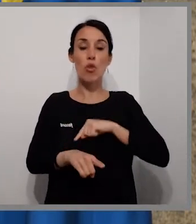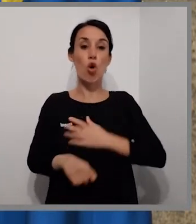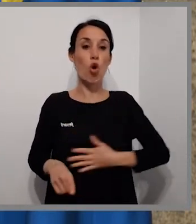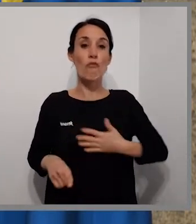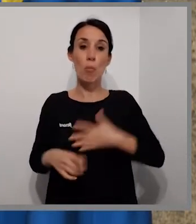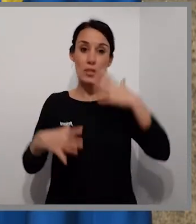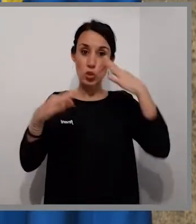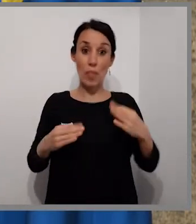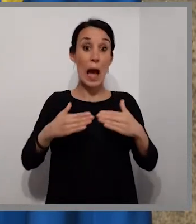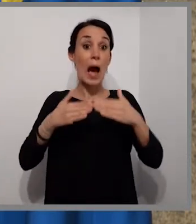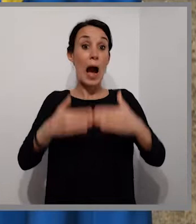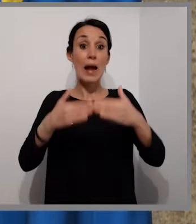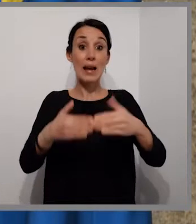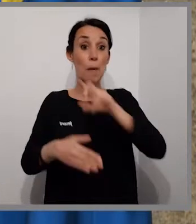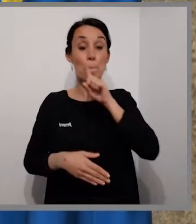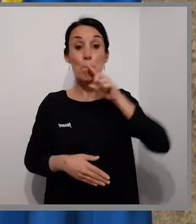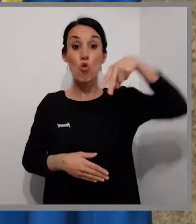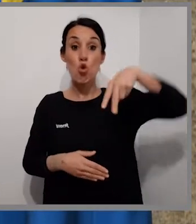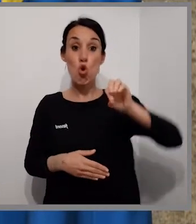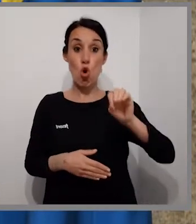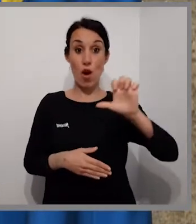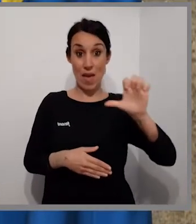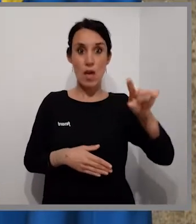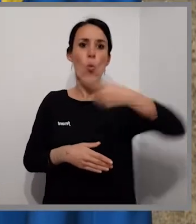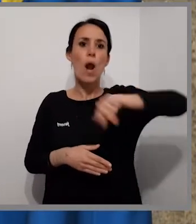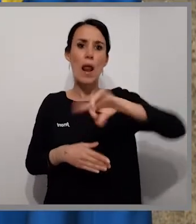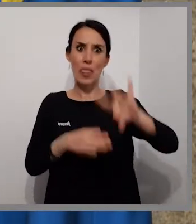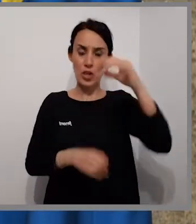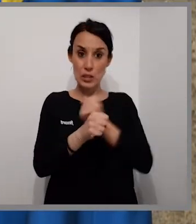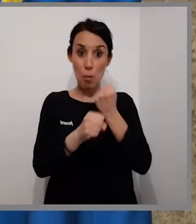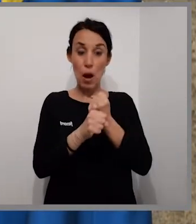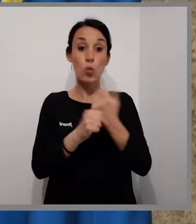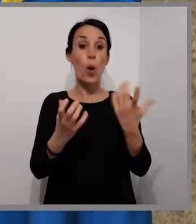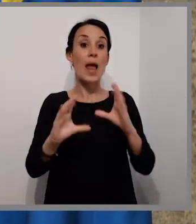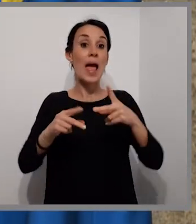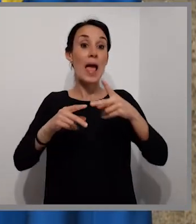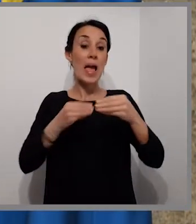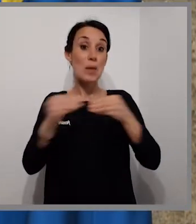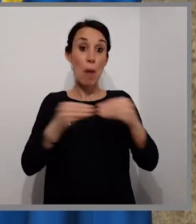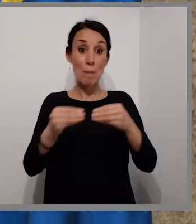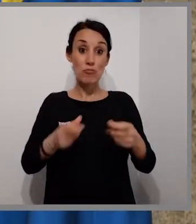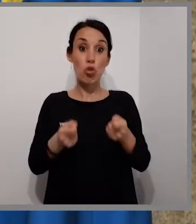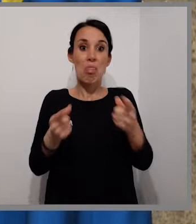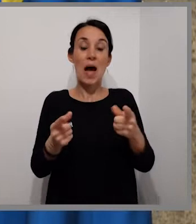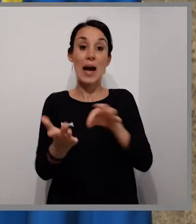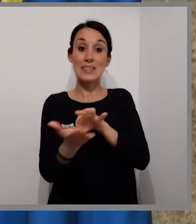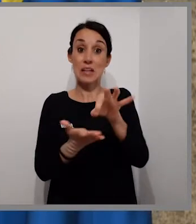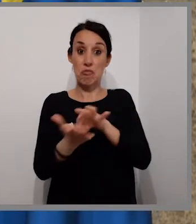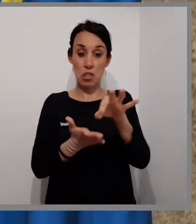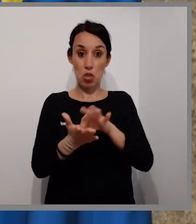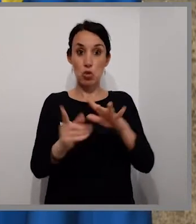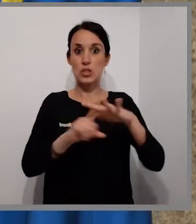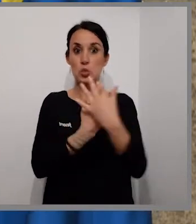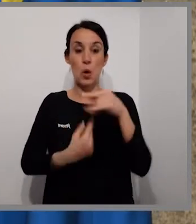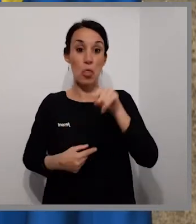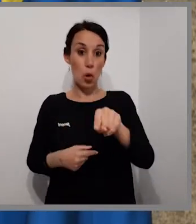seguretat. Des d'aquesta perspectiva, nosaltres fa temps que estem treballant en aquesta decisió, per això hem posat un conjunt d'equipaments al servei